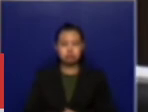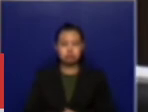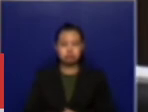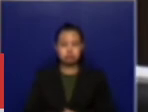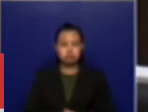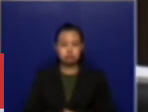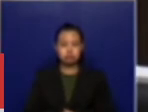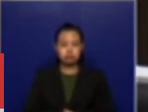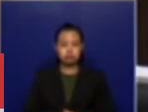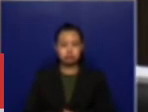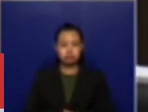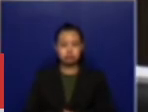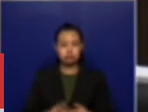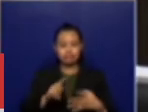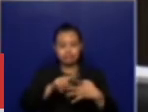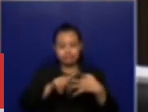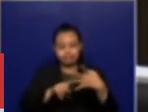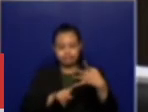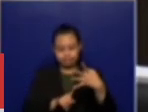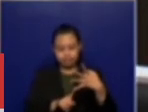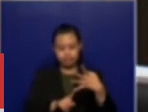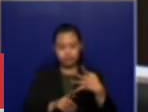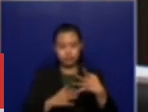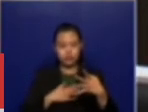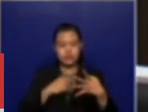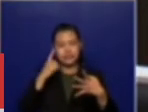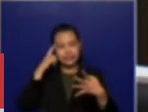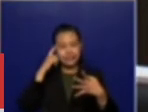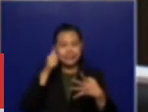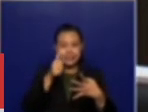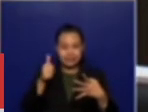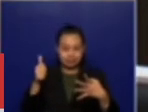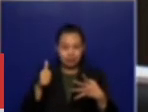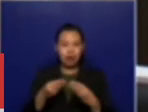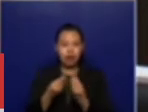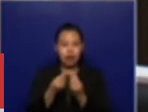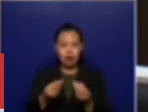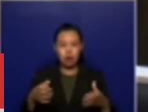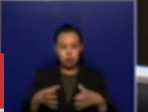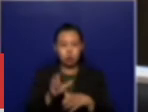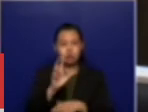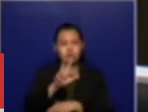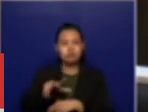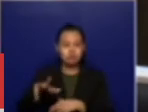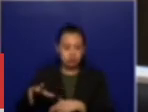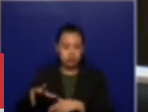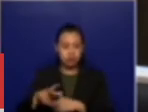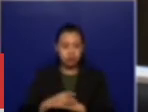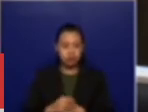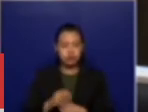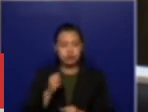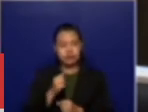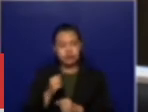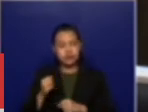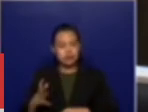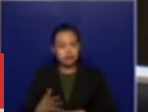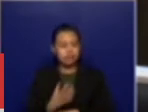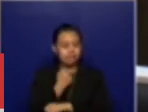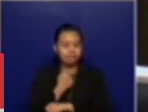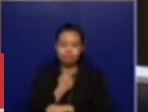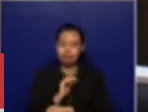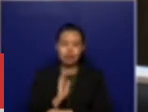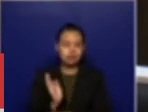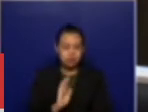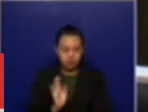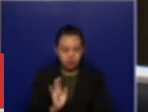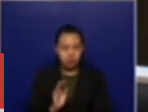ทั้งหมดคือข้อเสนอที่เกิดจากความหวังดีต่อบ้านเมืองของพรรคเพื่อไทยครับไม่มีการเมืองมาเกี่ยวข้อง กระผมหวังเป็น